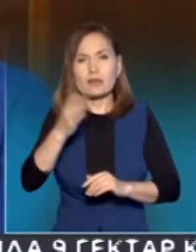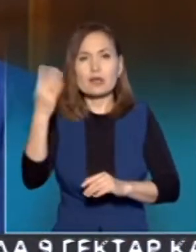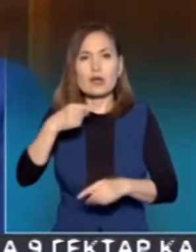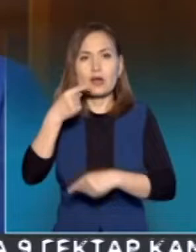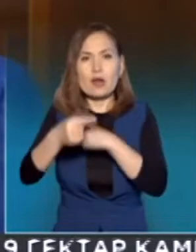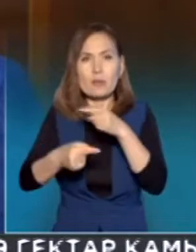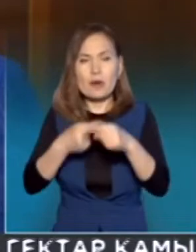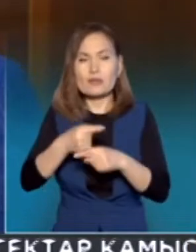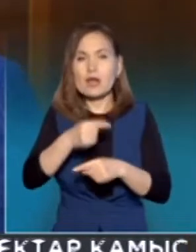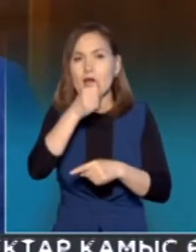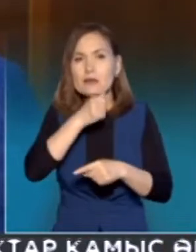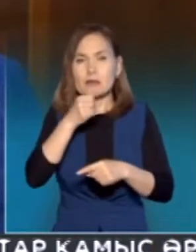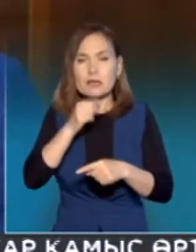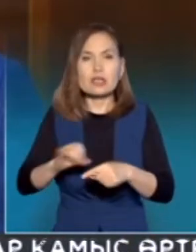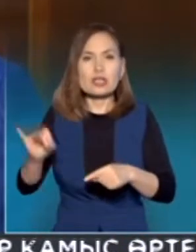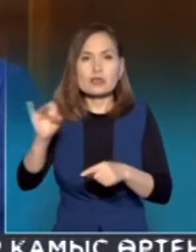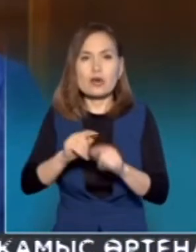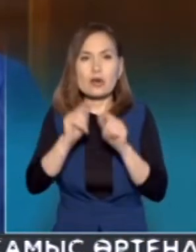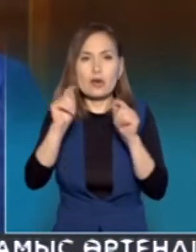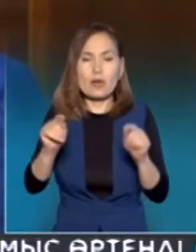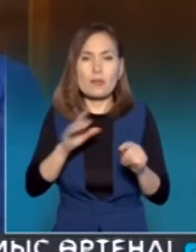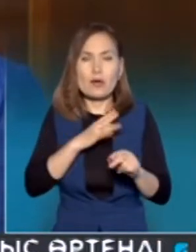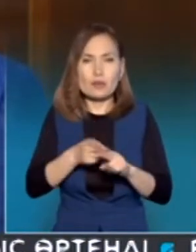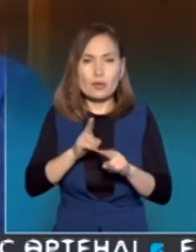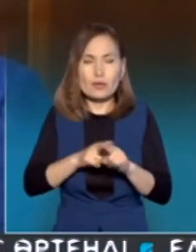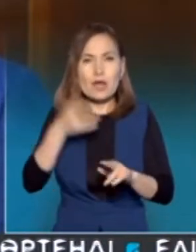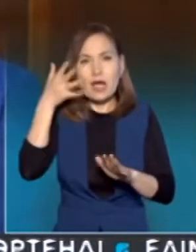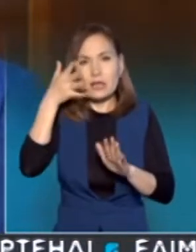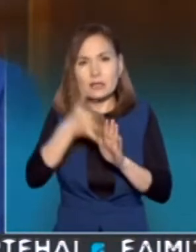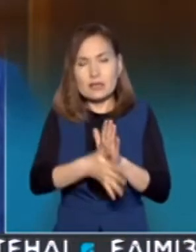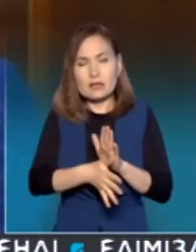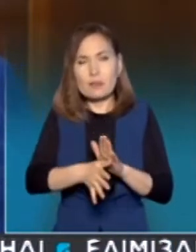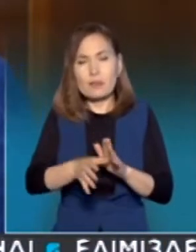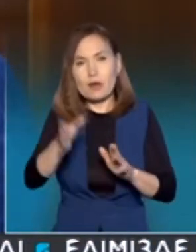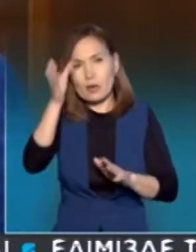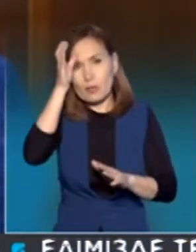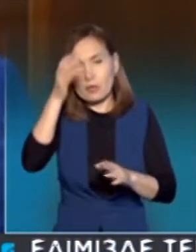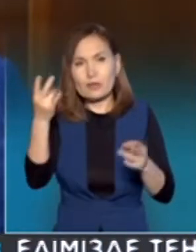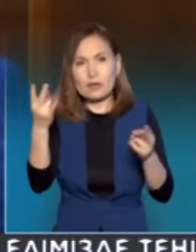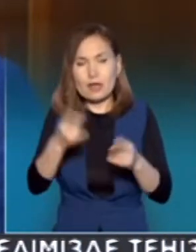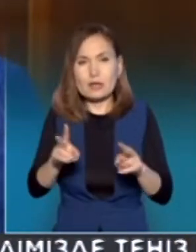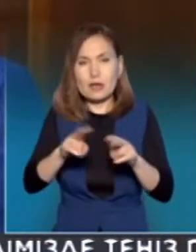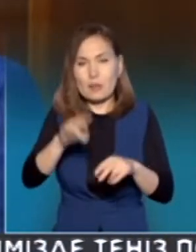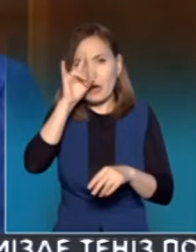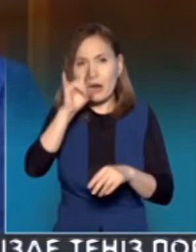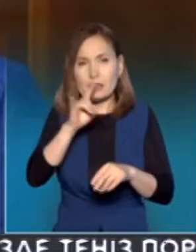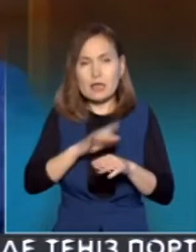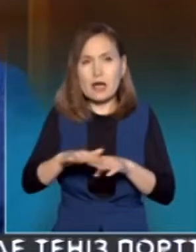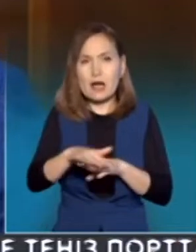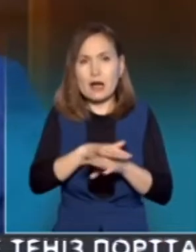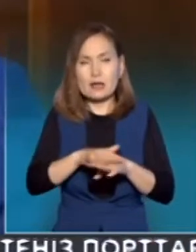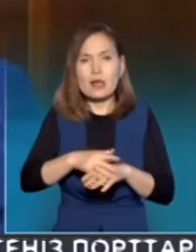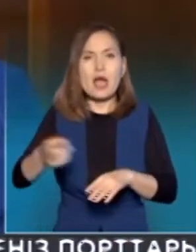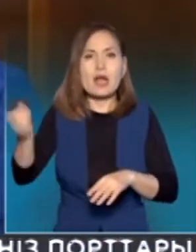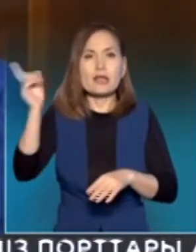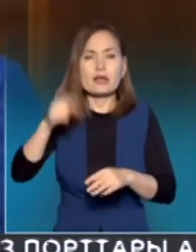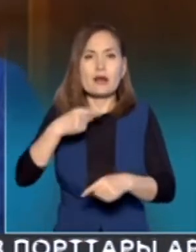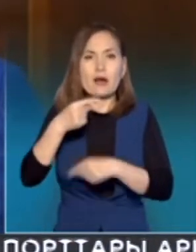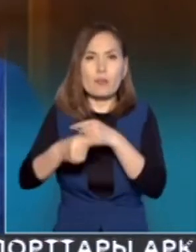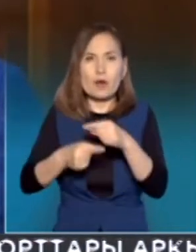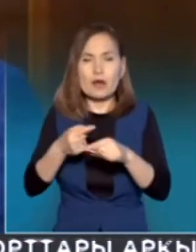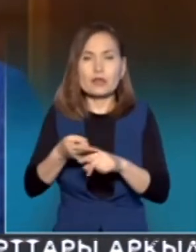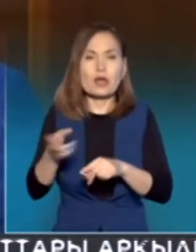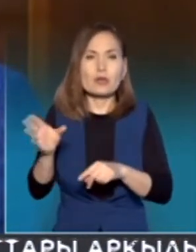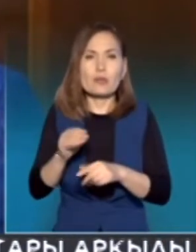деректер табылып жатыр. Бірақ солардың бәрі құнталып, зерттеліп, айтқанда қазақ халқының ежелгі көне дәуірден бергі